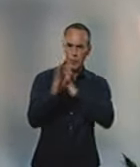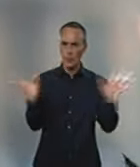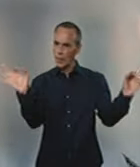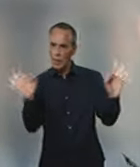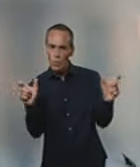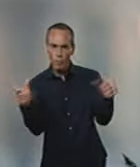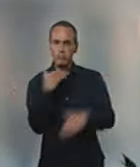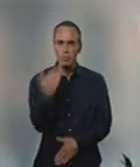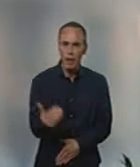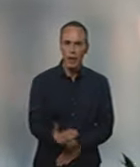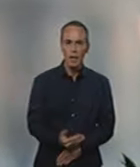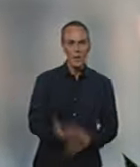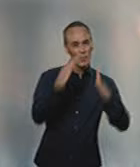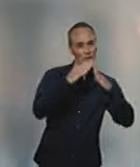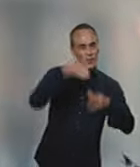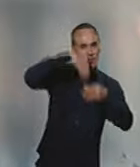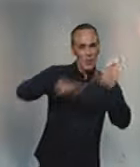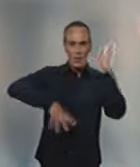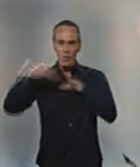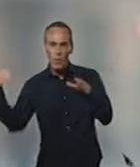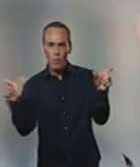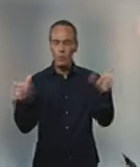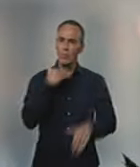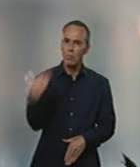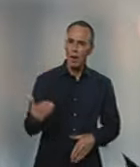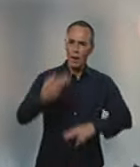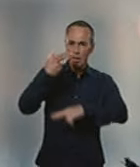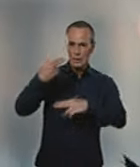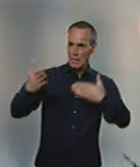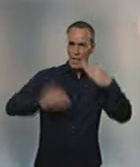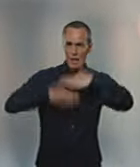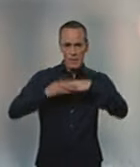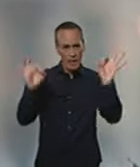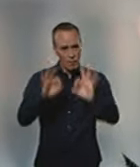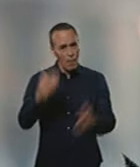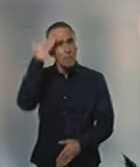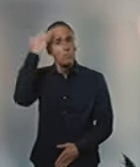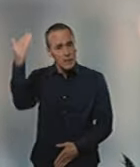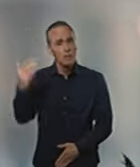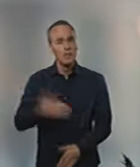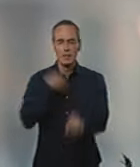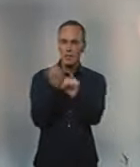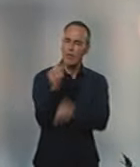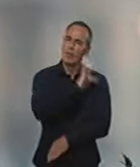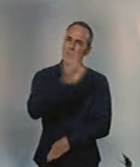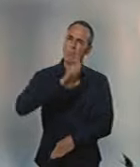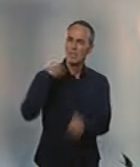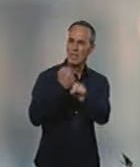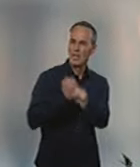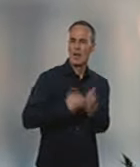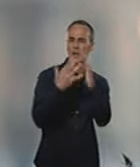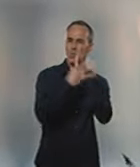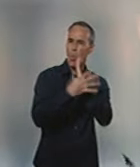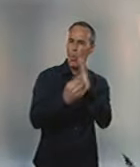autres si entre le dedans et le dehors il n'y a plus rien si le travail français avec toutes ses charges avec toutes ces règles